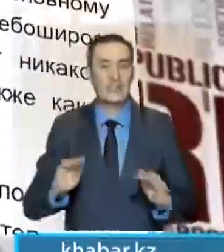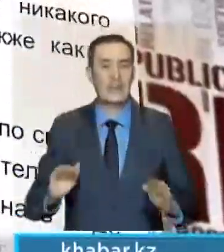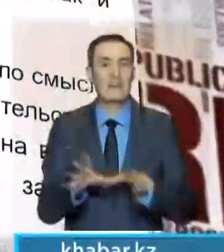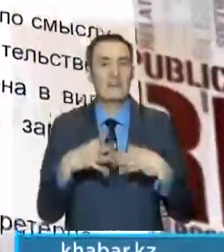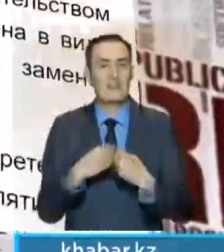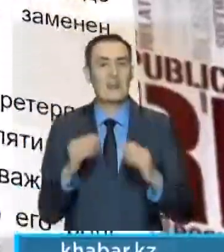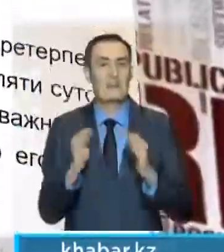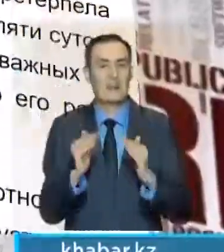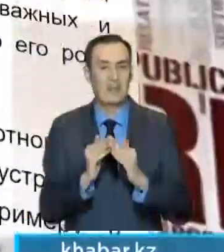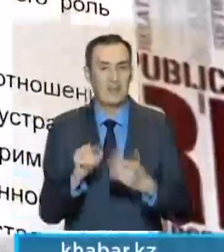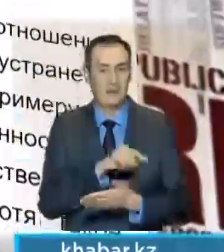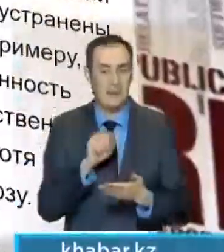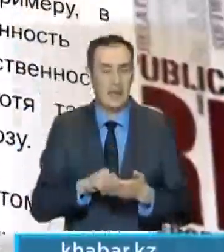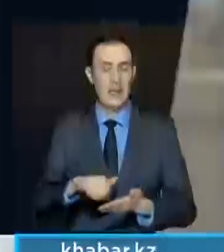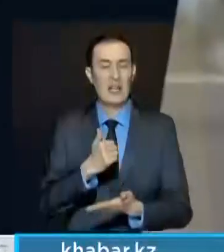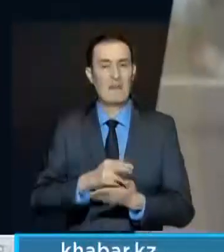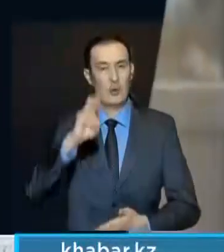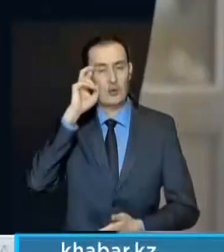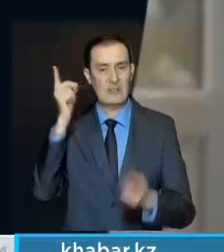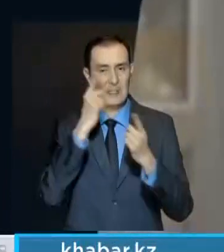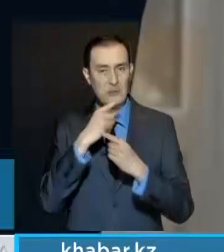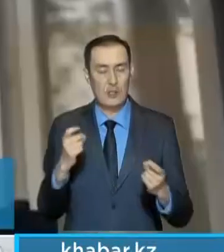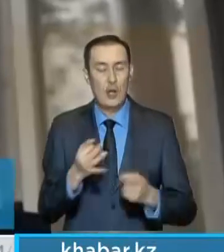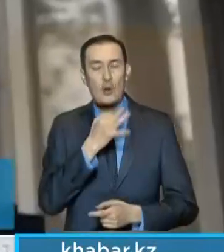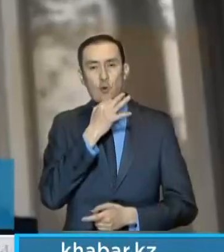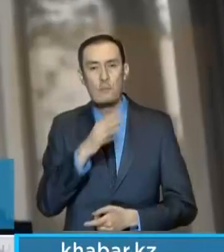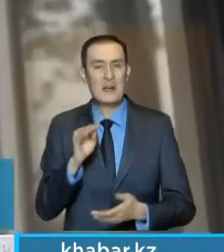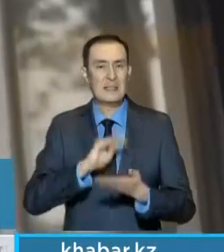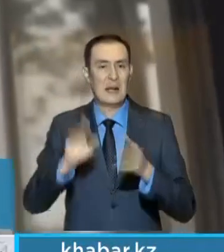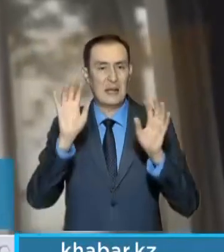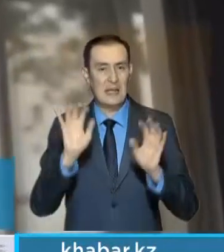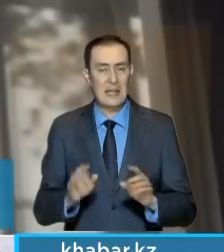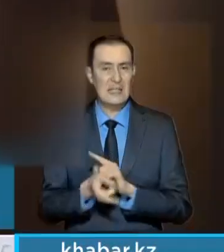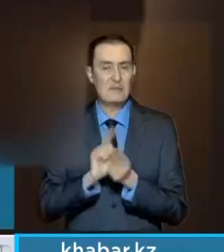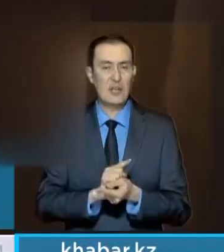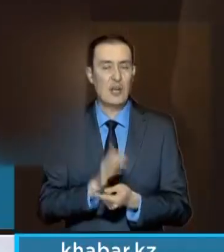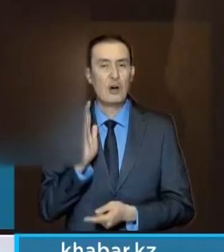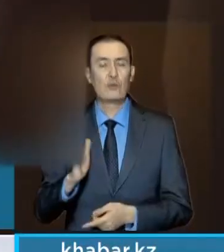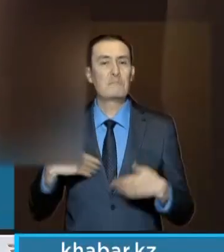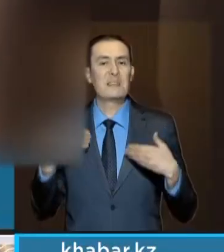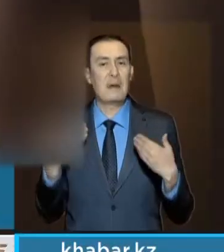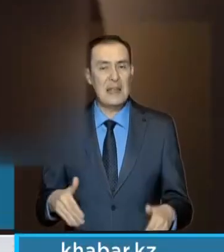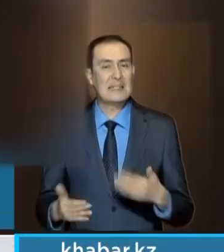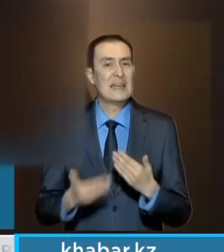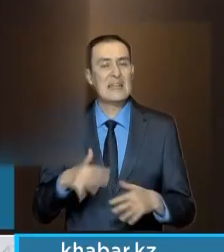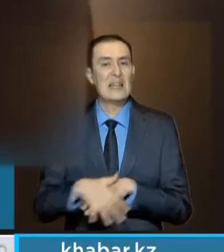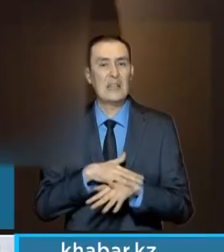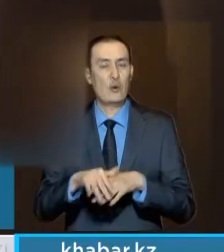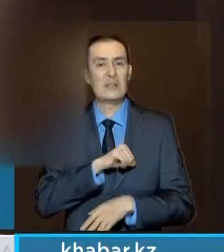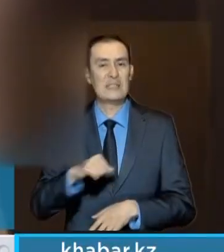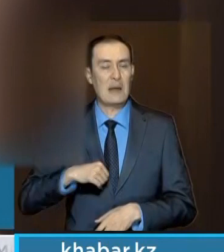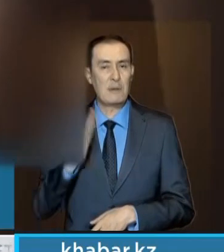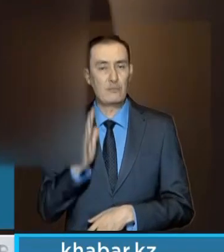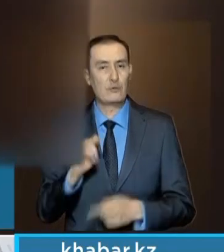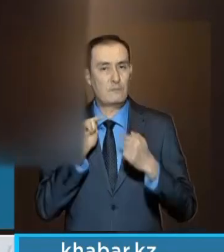семейно-бытовой сфере глава государства подчеркнул что любые законодательные изменения станут неэффективны если в обществе не будет полного